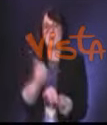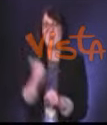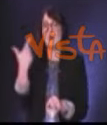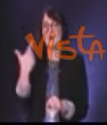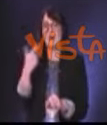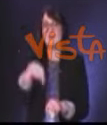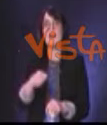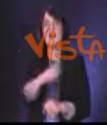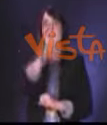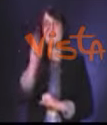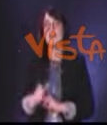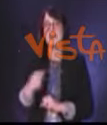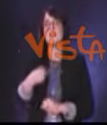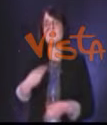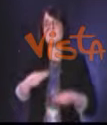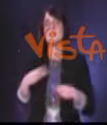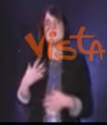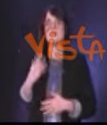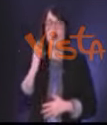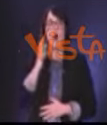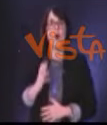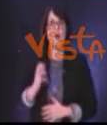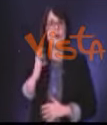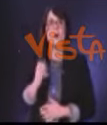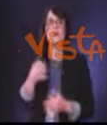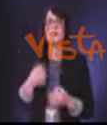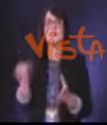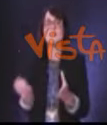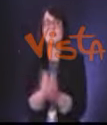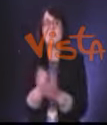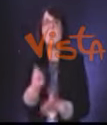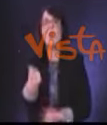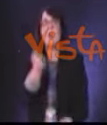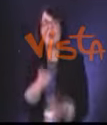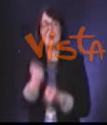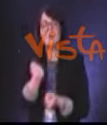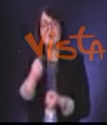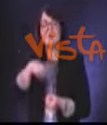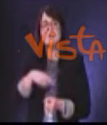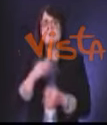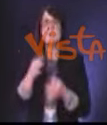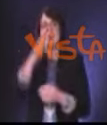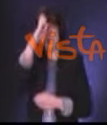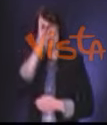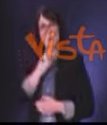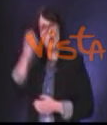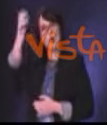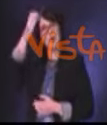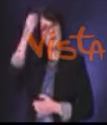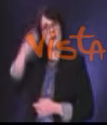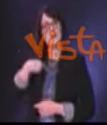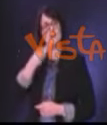a me riempie d'orgoglio come Ministro dello Sviluppo Economico, e cioè che come governo abbiamo